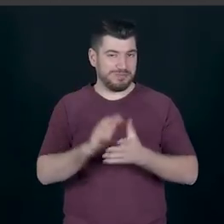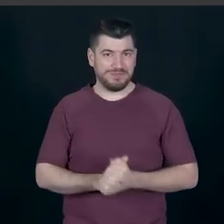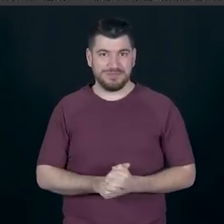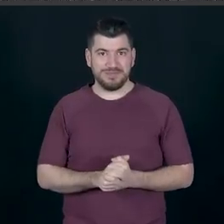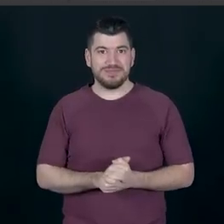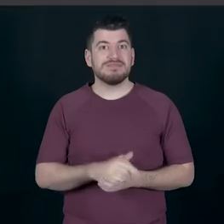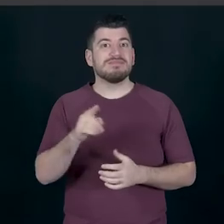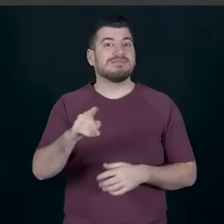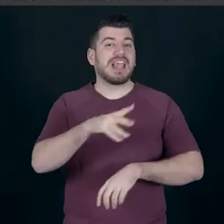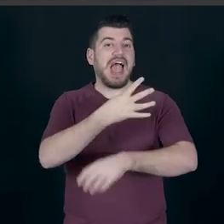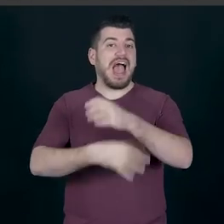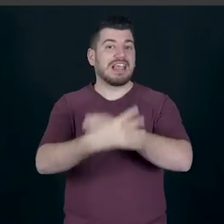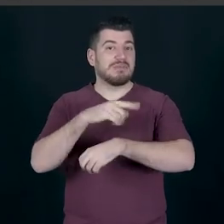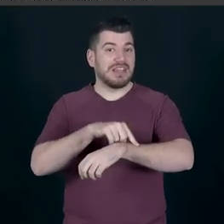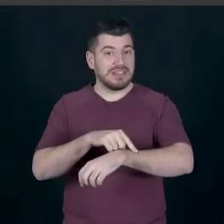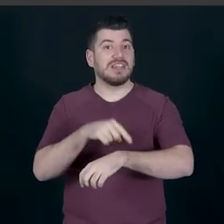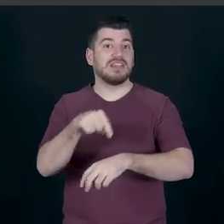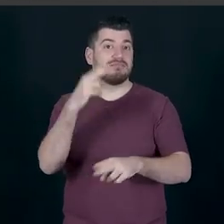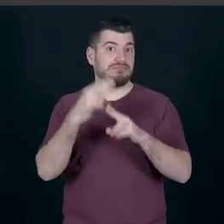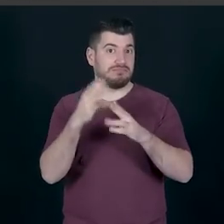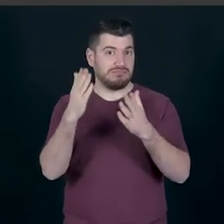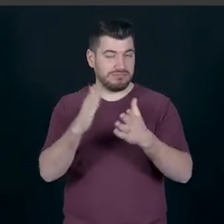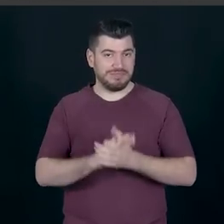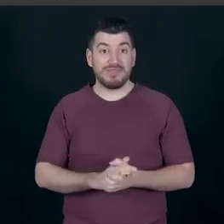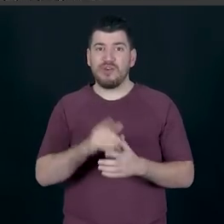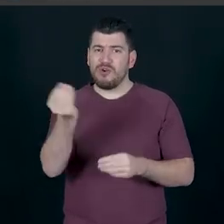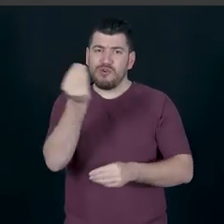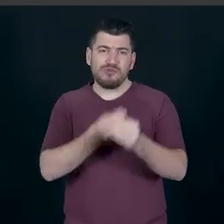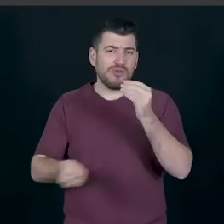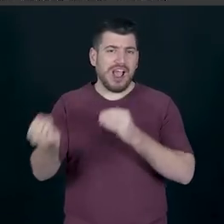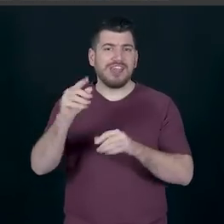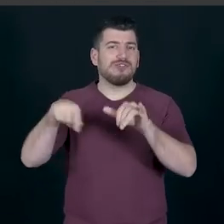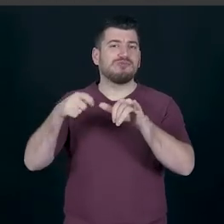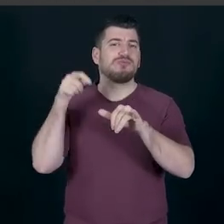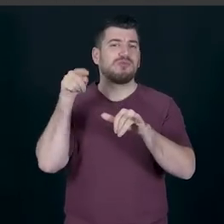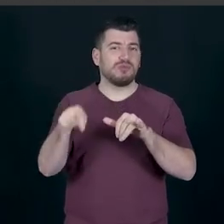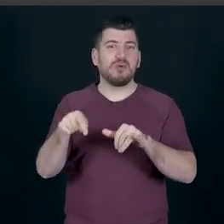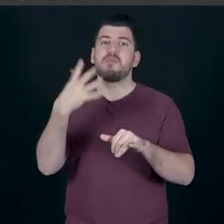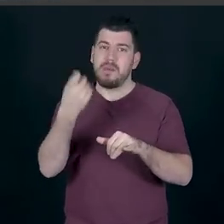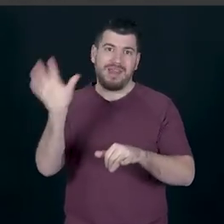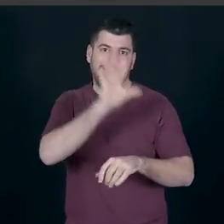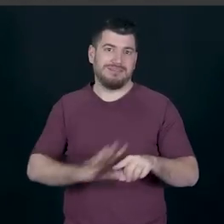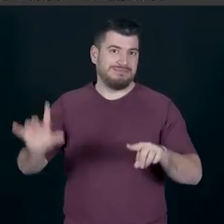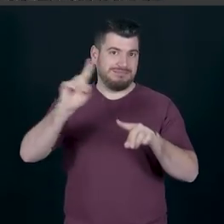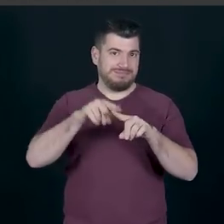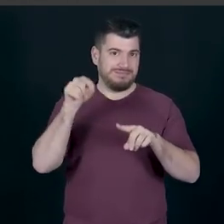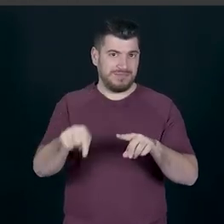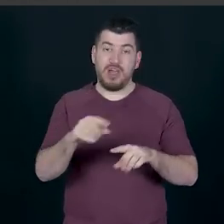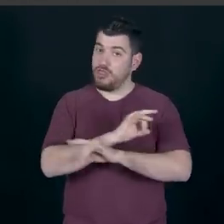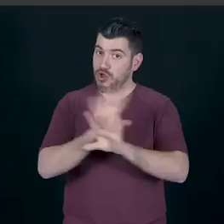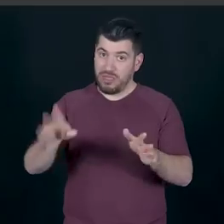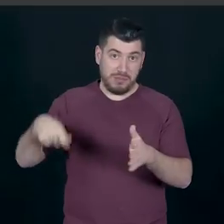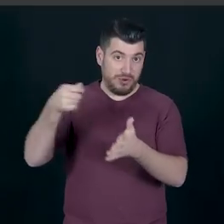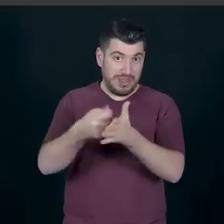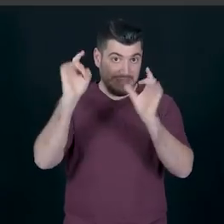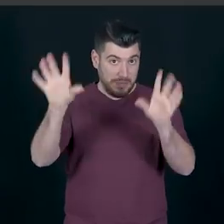YouTube, Άκης Πετρετζίκης Official, το καλύτερο κανάλι μαγειρικής που υπάρχει στην Ελλάδα στο YouTube. Είναι δωρεάν, δεν